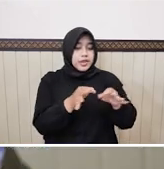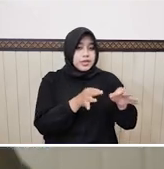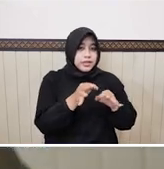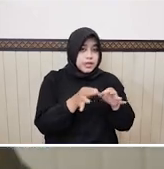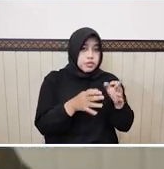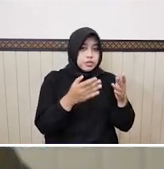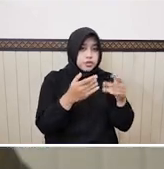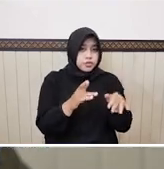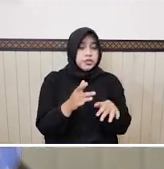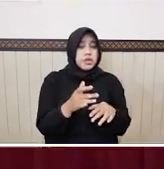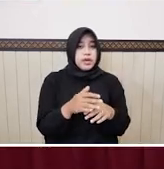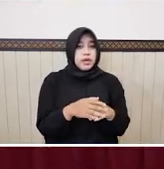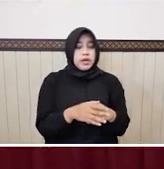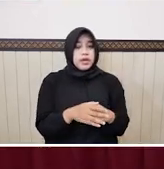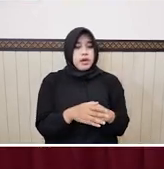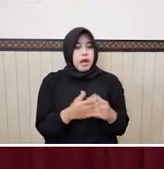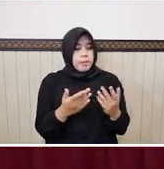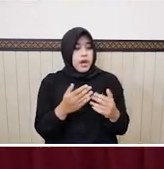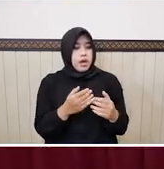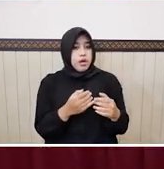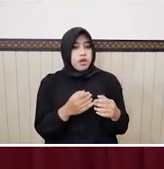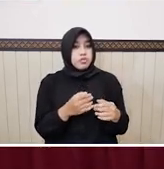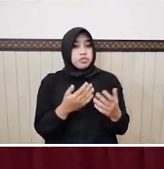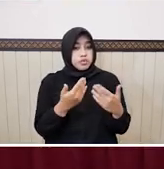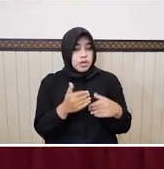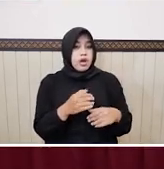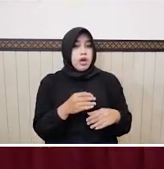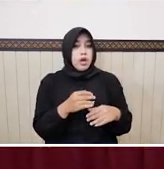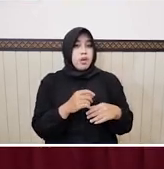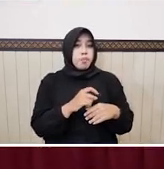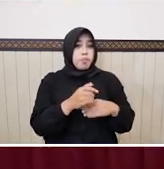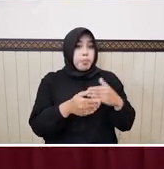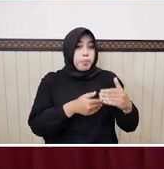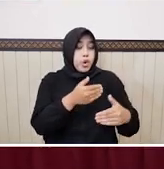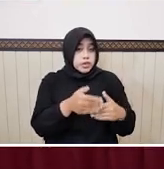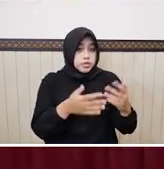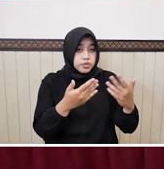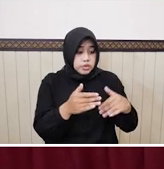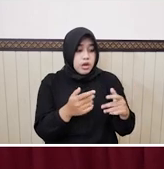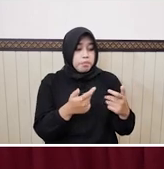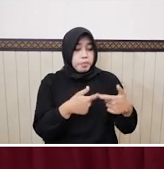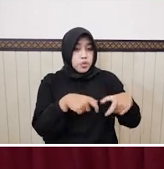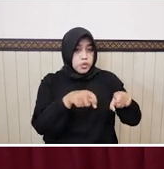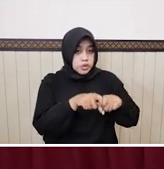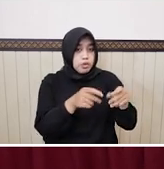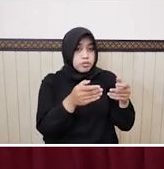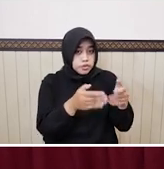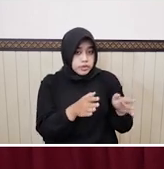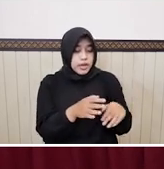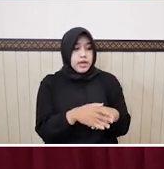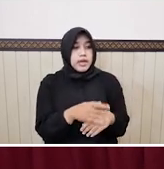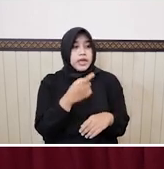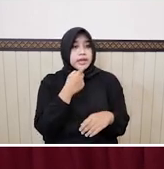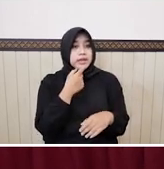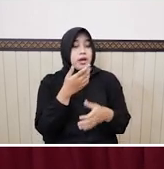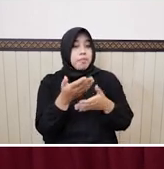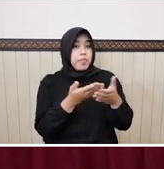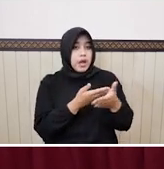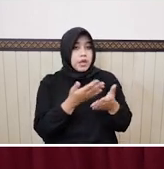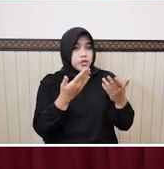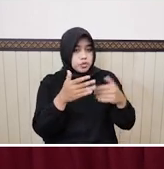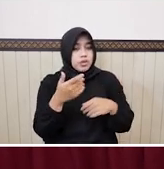prasarana sudah apa On the way bedak ada yang dilakukan penyesuaian-penyesuaian Yap terkait dengan layanan